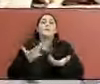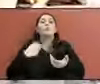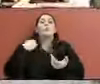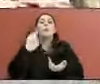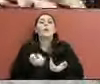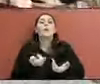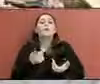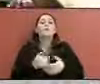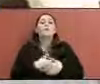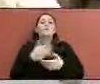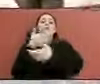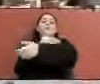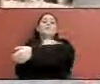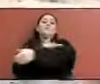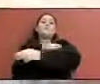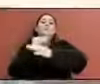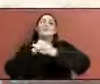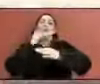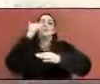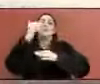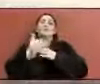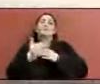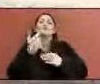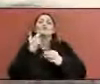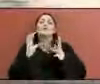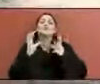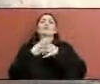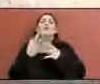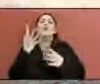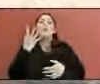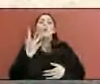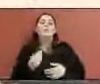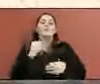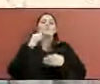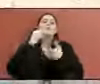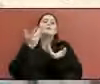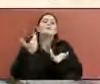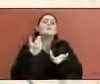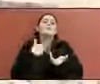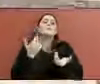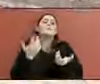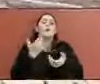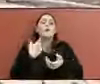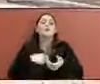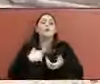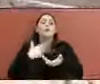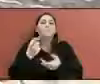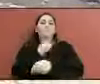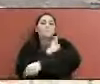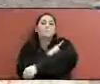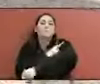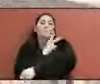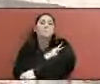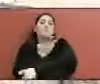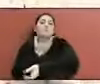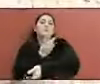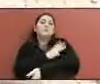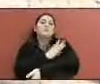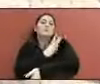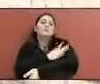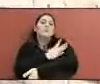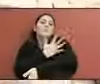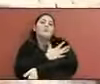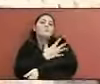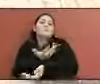hizmet dışında yer alan yaş grubu olmasına rağmen özellikle ilkokul birinci sınıf, ilköğretim birinci